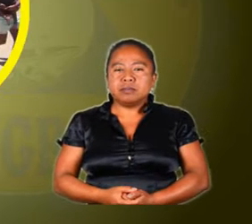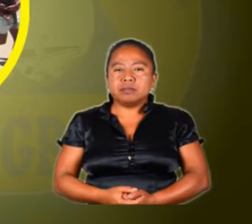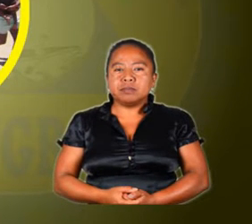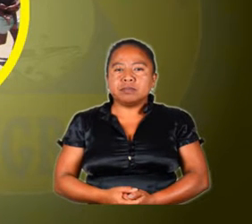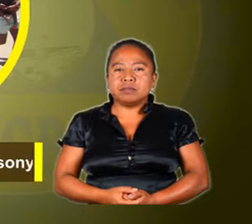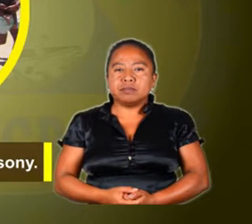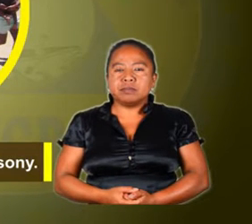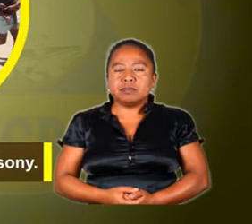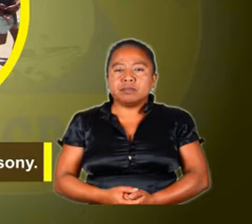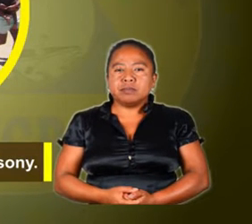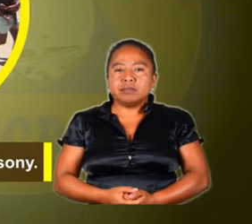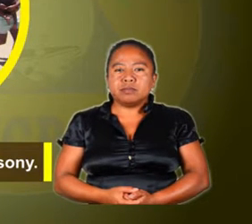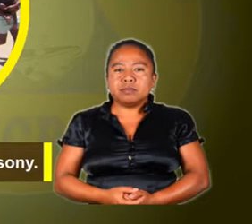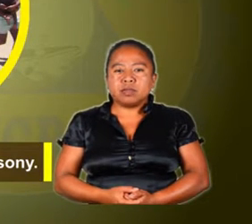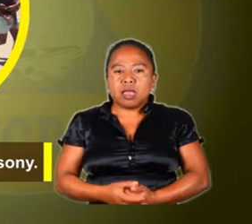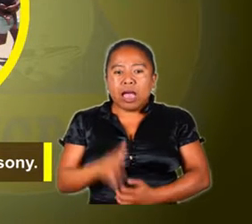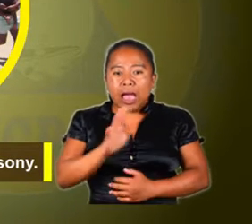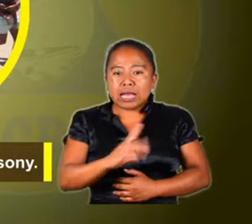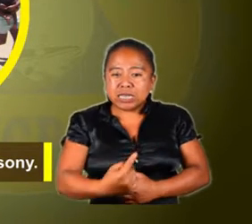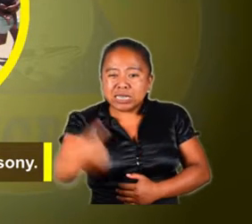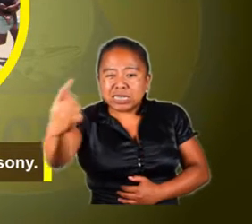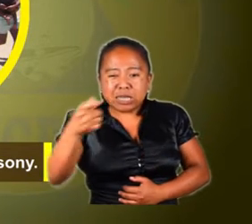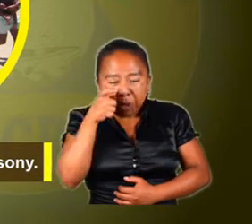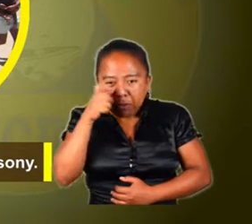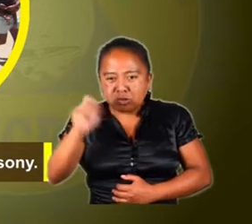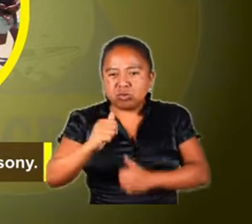Arao maso ny ankizy tiana lavitra ny trano intsony.